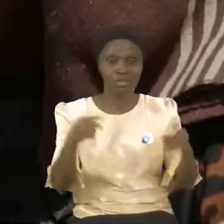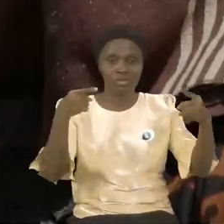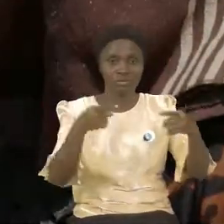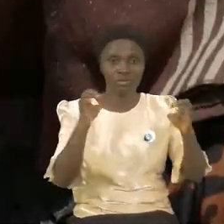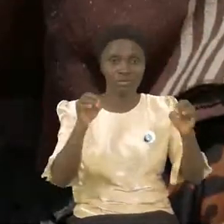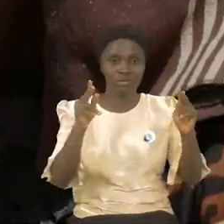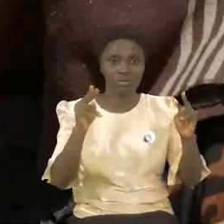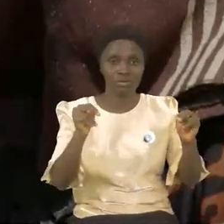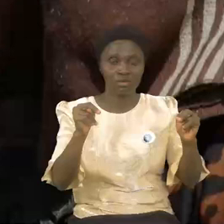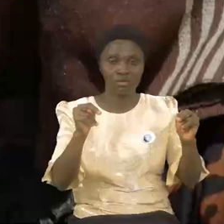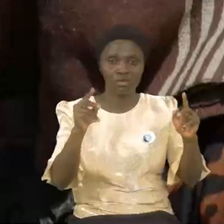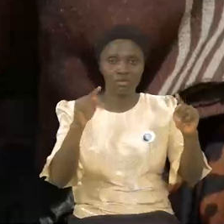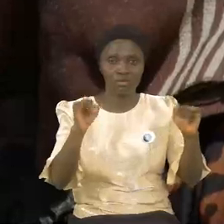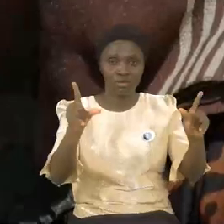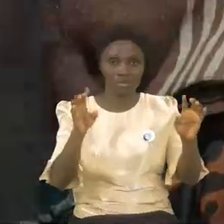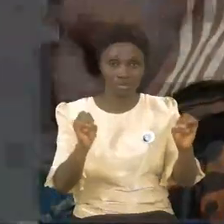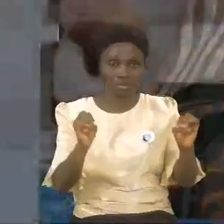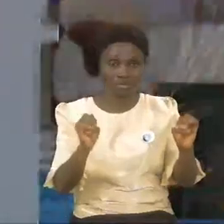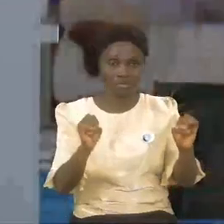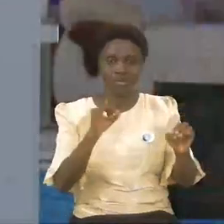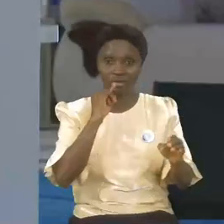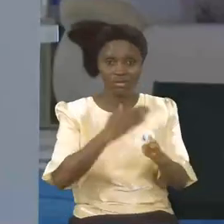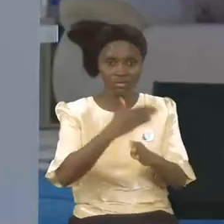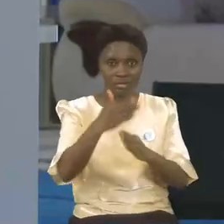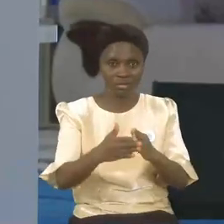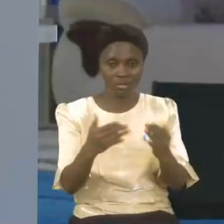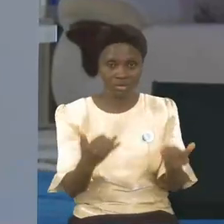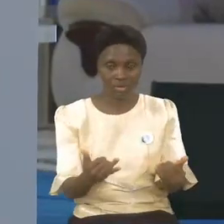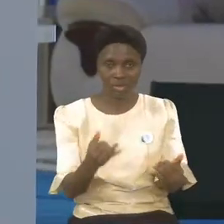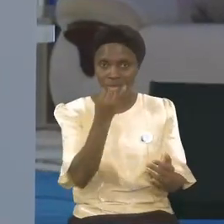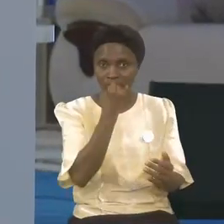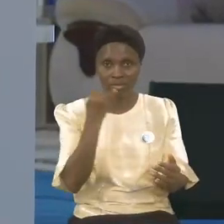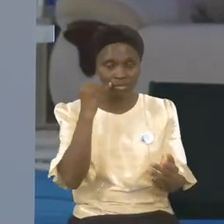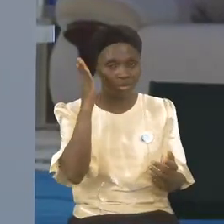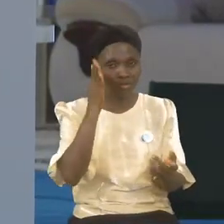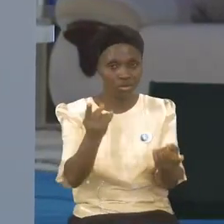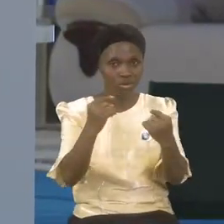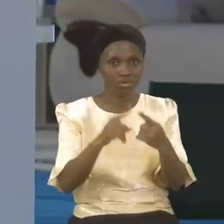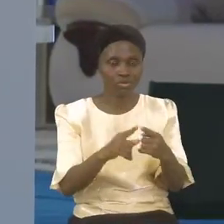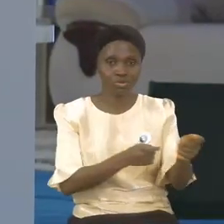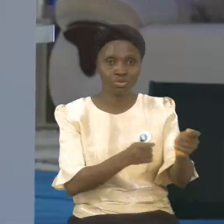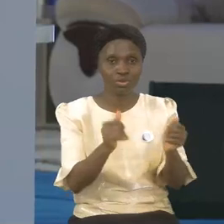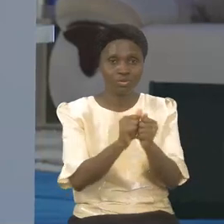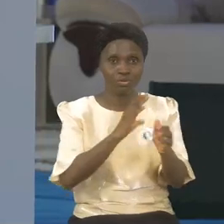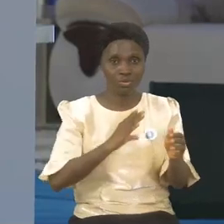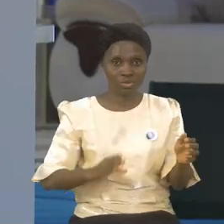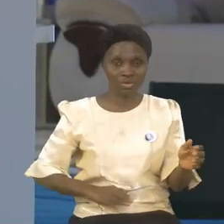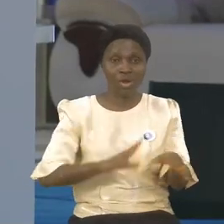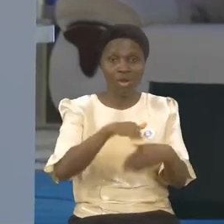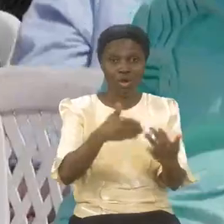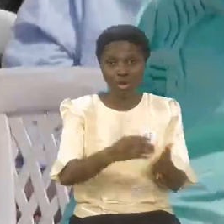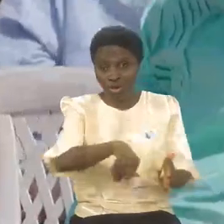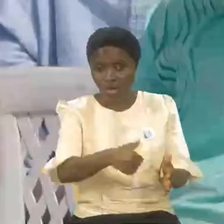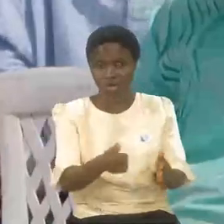Israël maintenant viendra régner avec Christ et tous ses pouvoirs qui étaient là